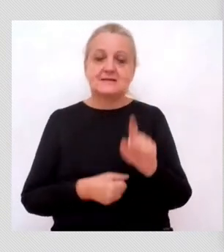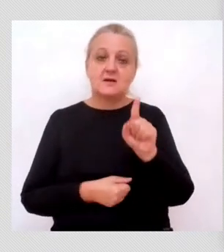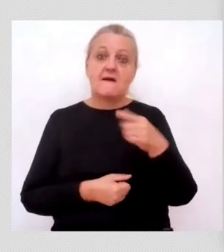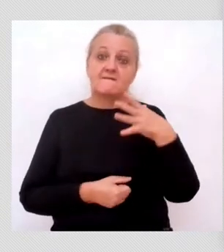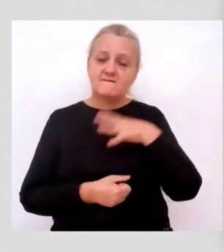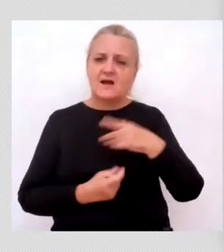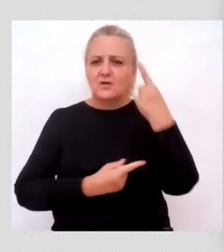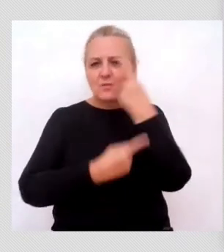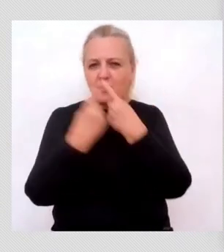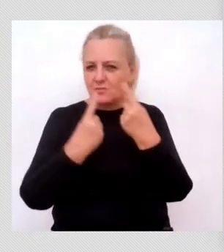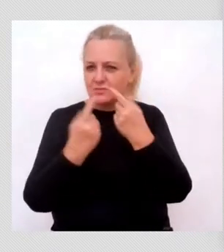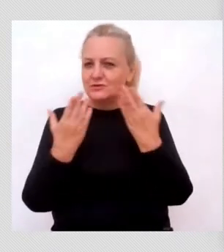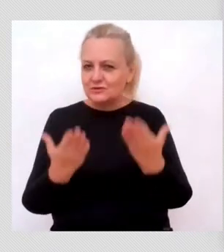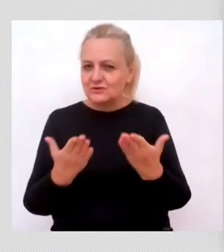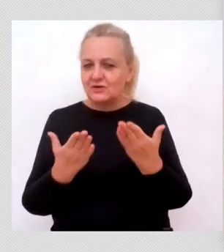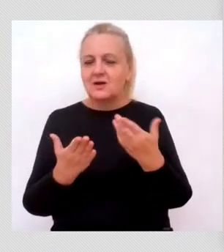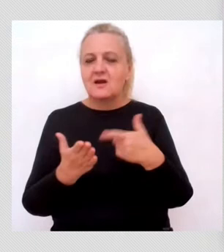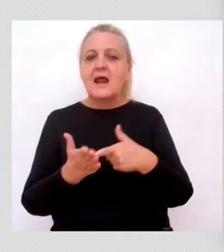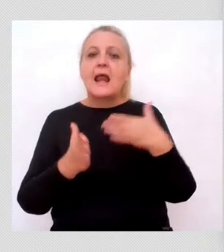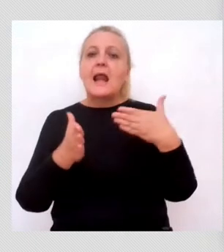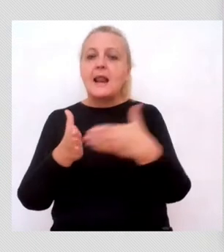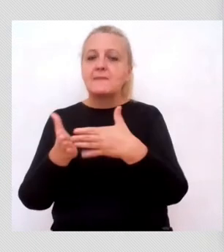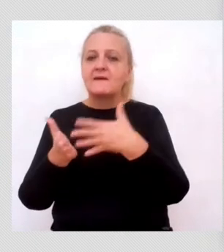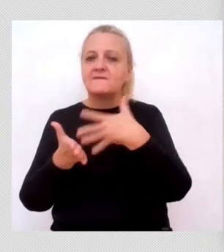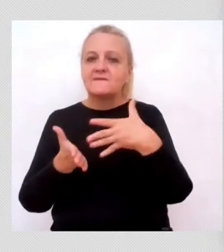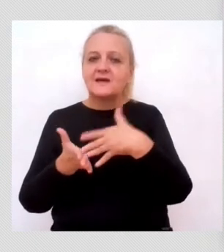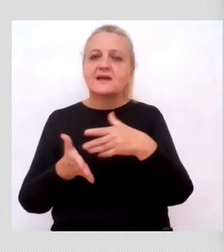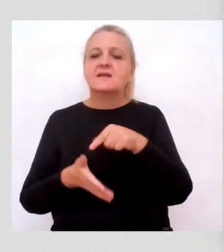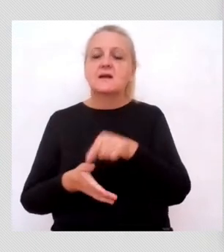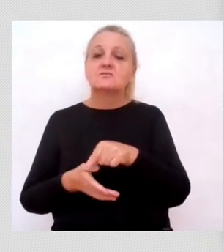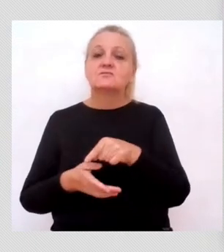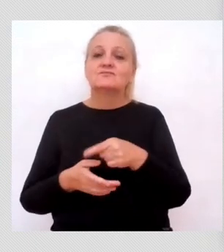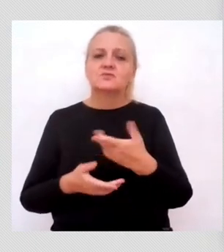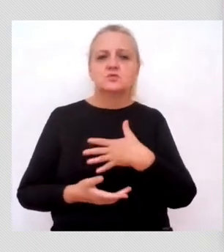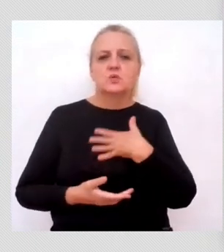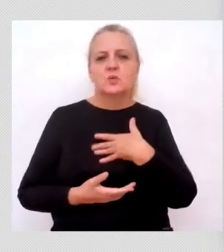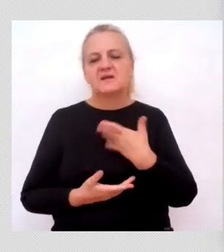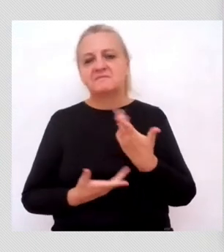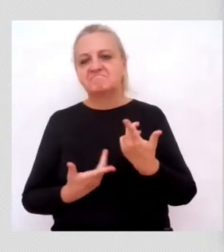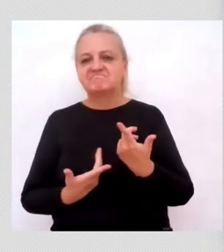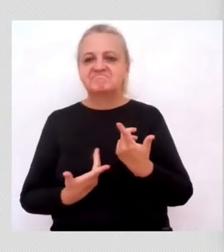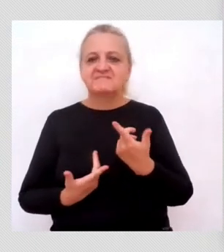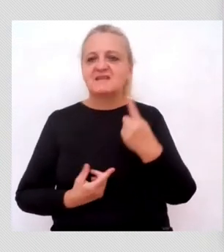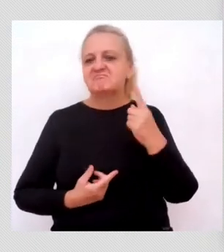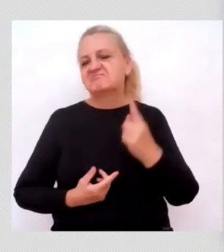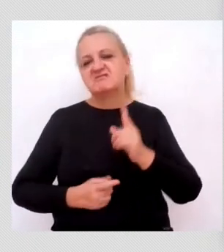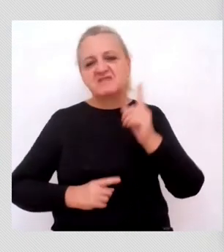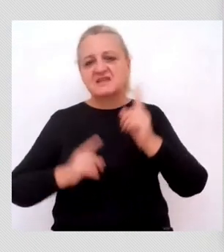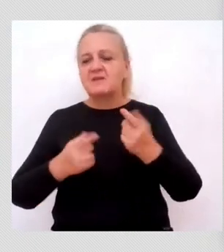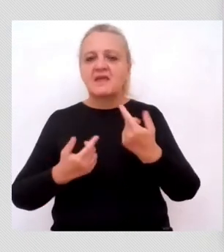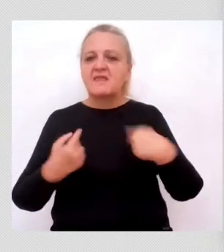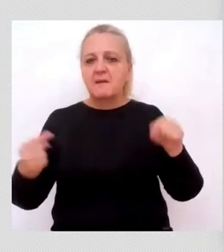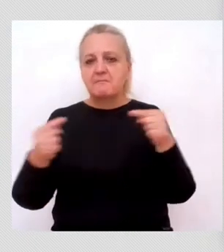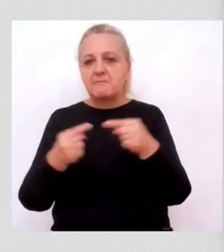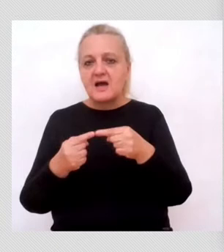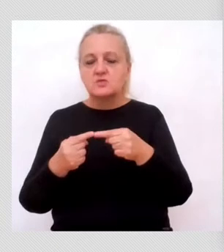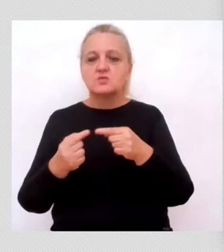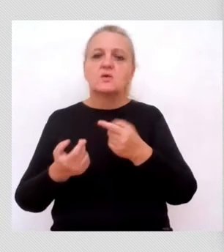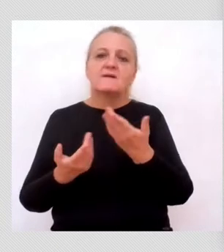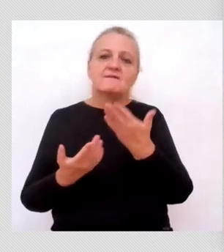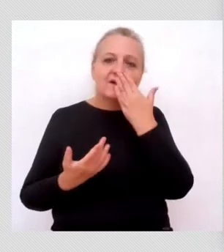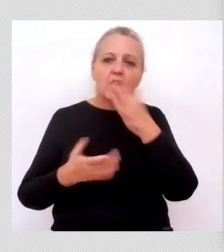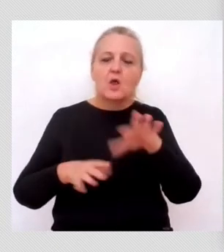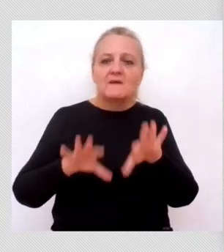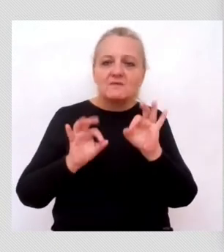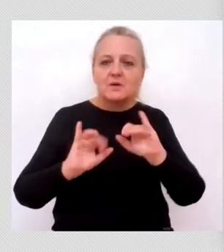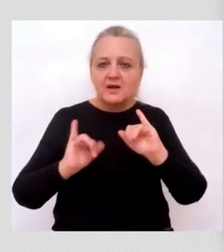czasem zastanowić, w szczególności nad limitami wydatków, które no, bywają, wydaje mi się, niekiedy nieadekwatne do rodzaju kampanii wyborczej czy rodzaju wyborów,